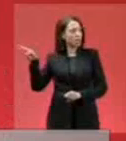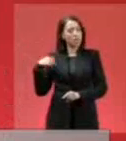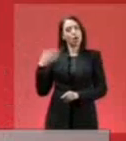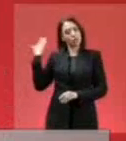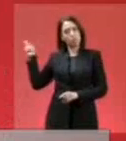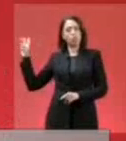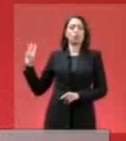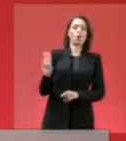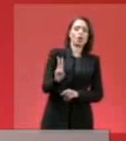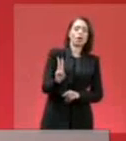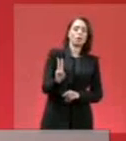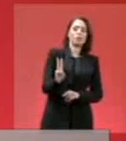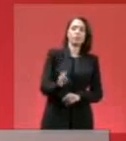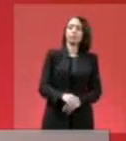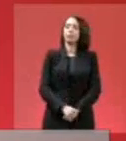στην Τρόικα.